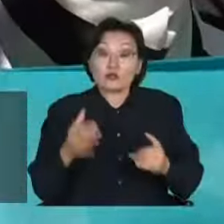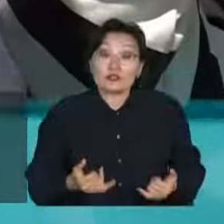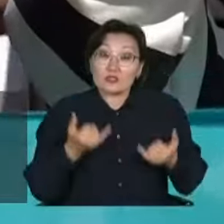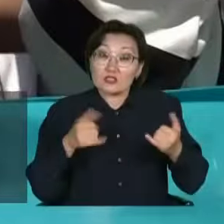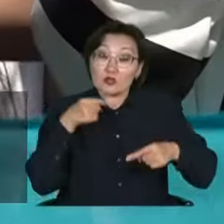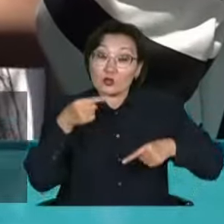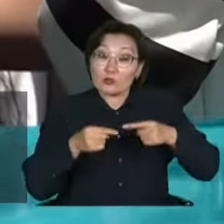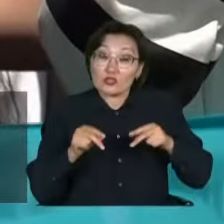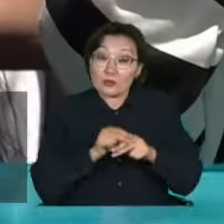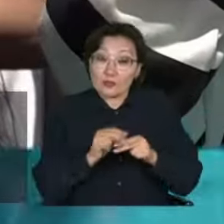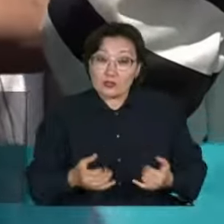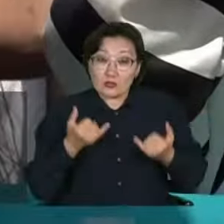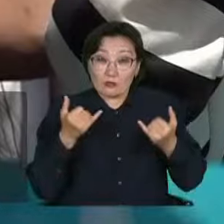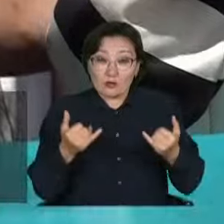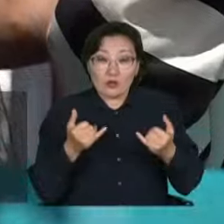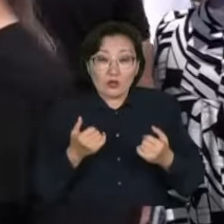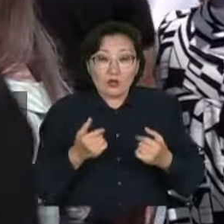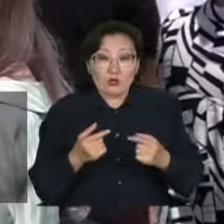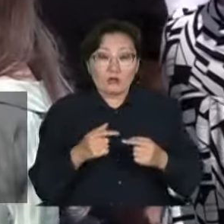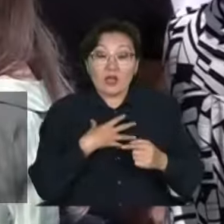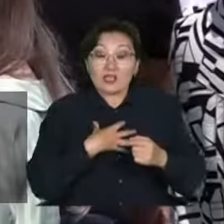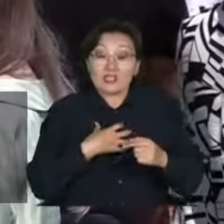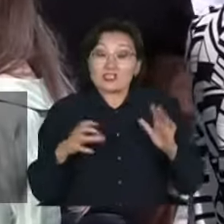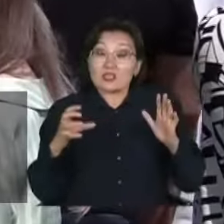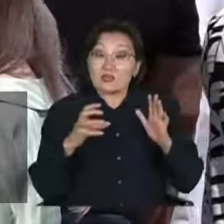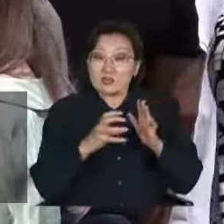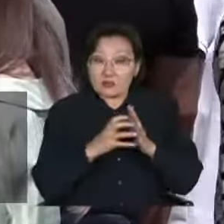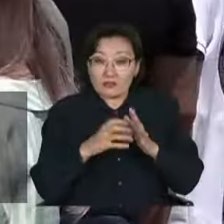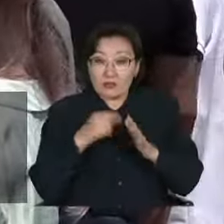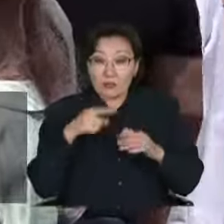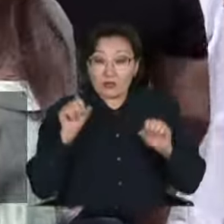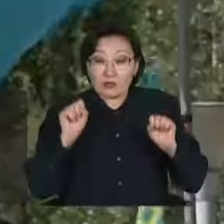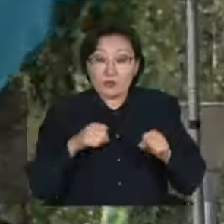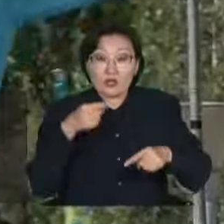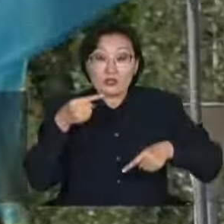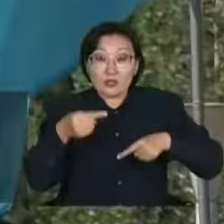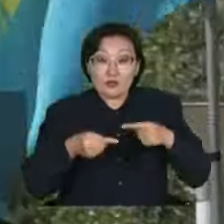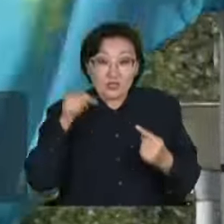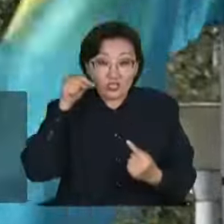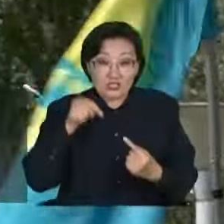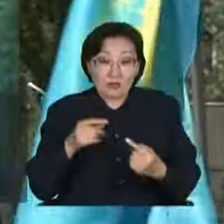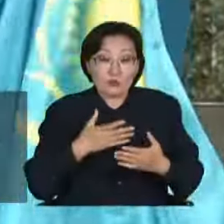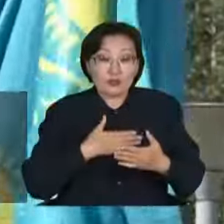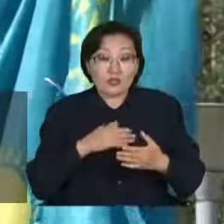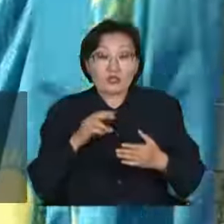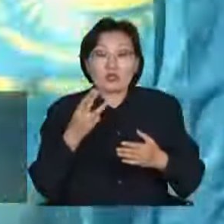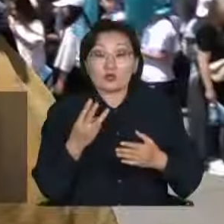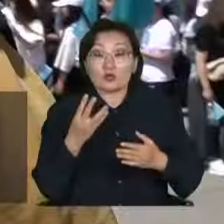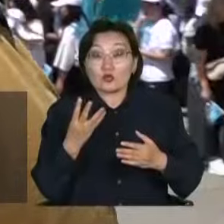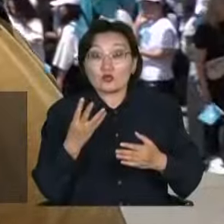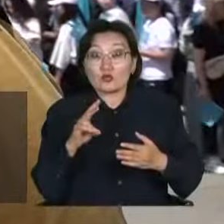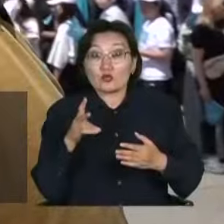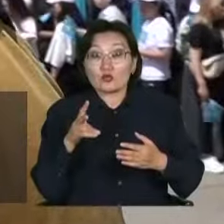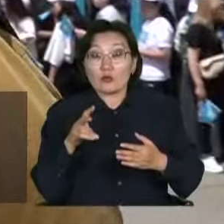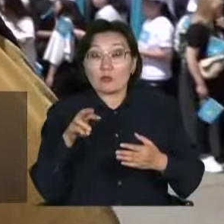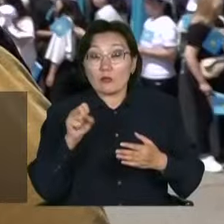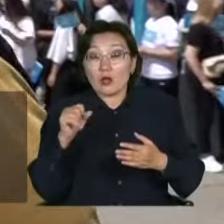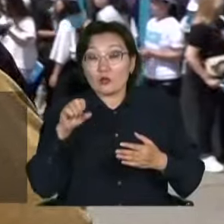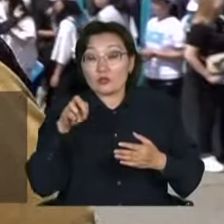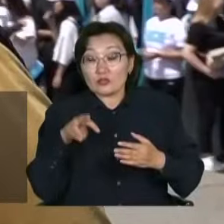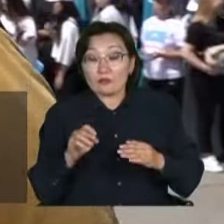ұрпақтарды тәрбиелеу үшін бірден бір символ, нышаны деп айта аламын. Дәстүр бойынша біз 4-ші маусым күні таңғы сағат